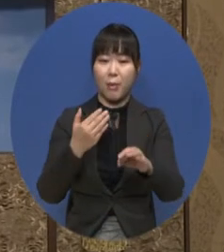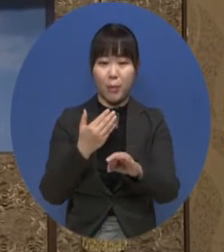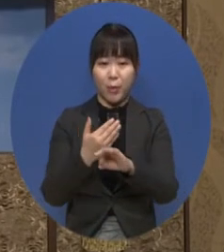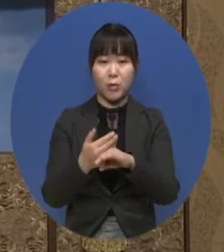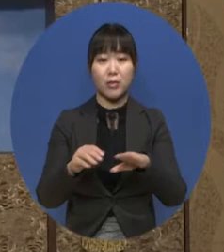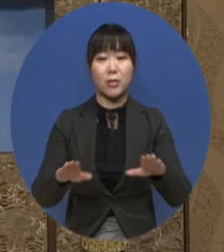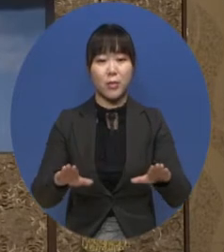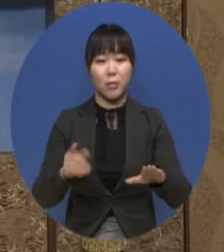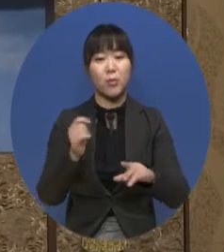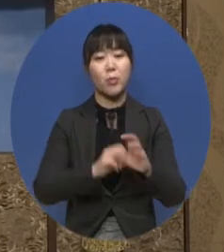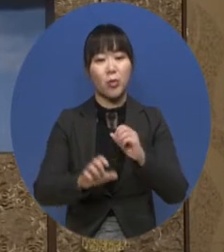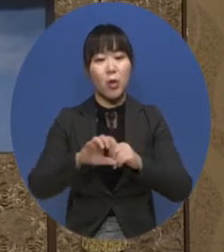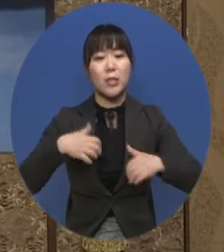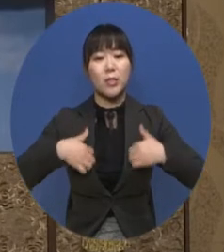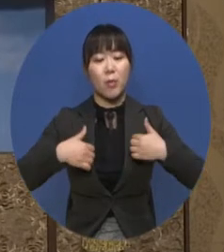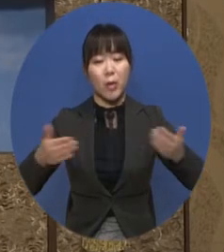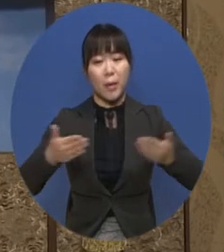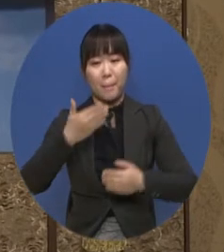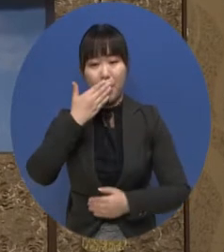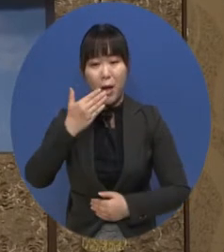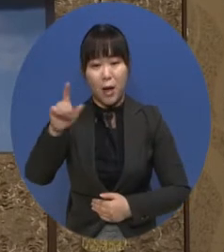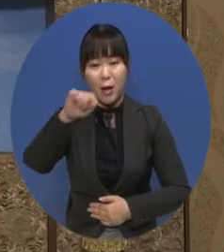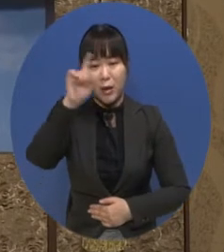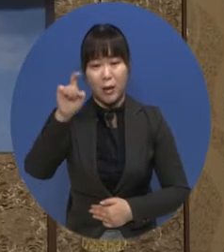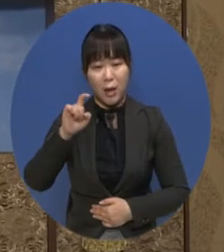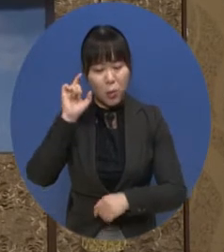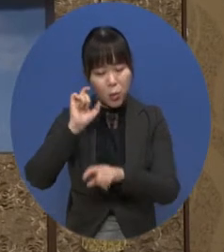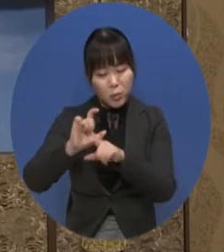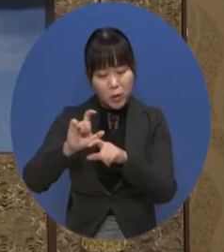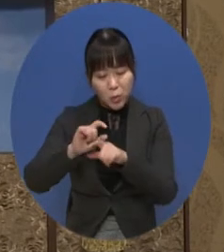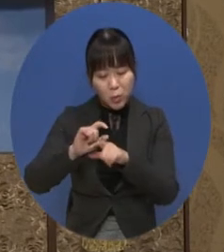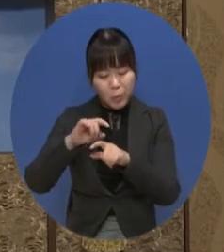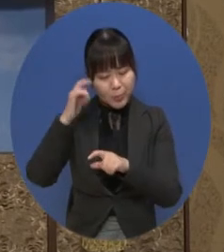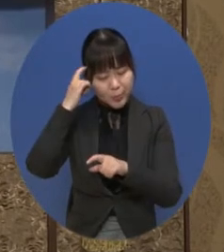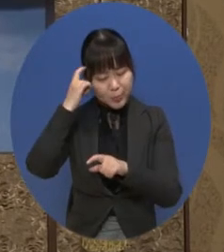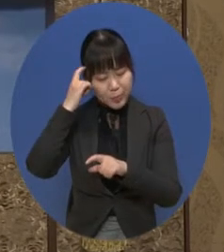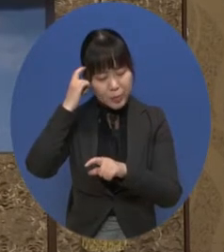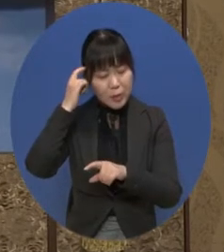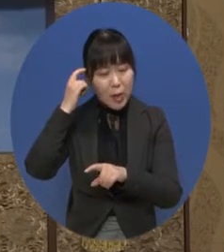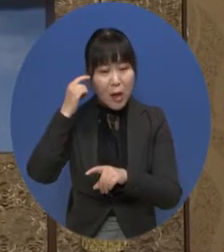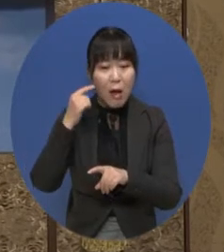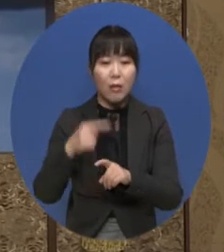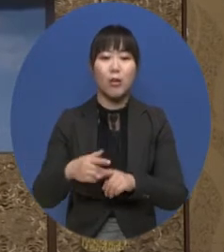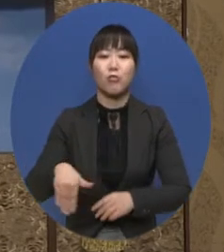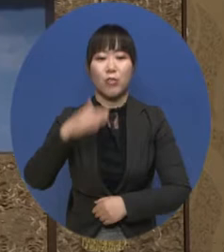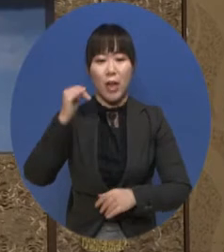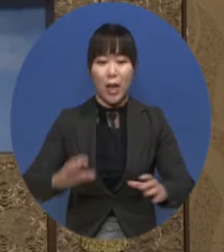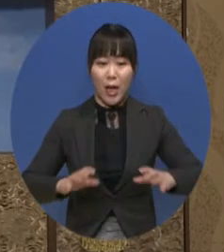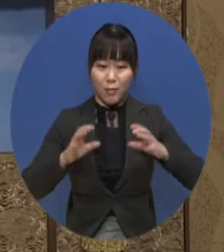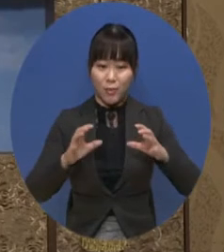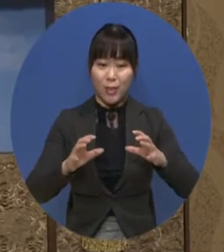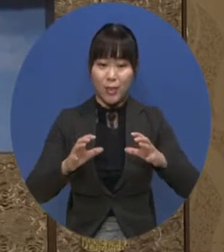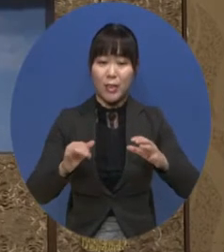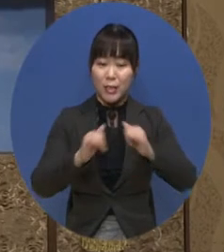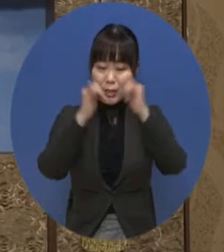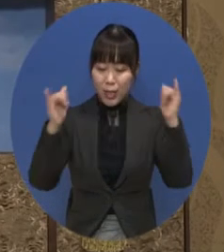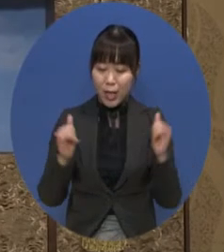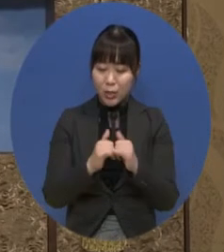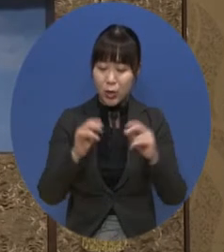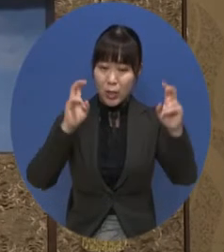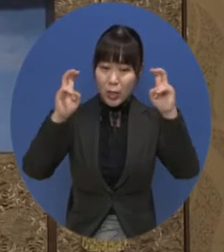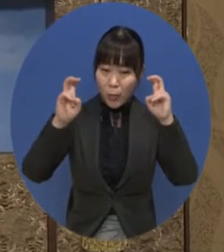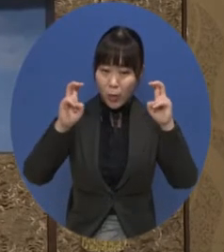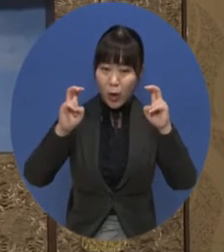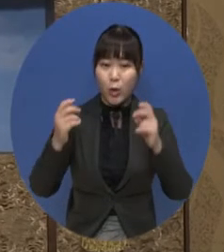지금 조금 더 즐겁게 일을 할 수 있을까 고민하고 이제 조사하던 과정에 우리나라의 한국 사회적